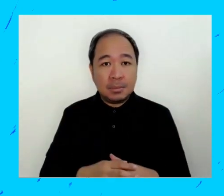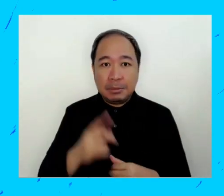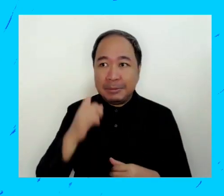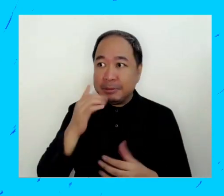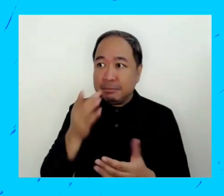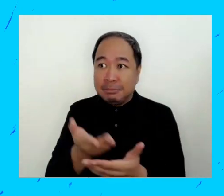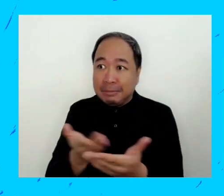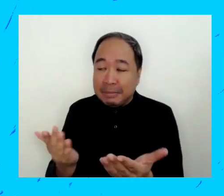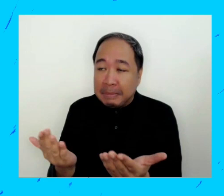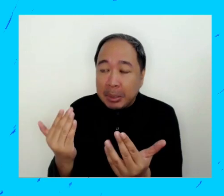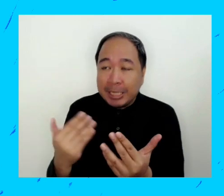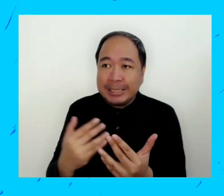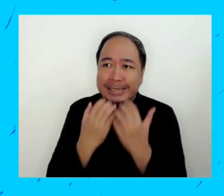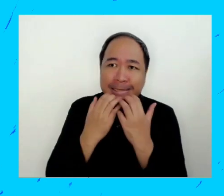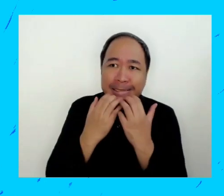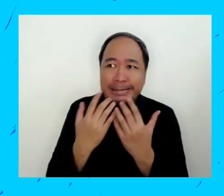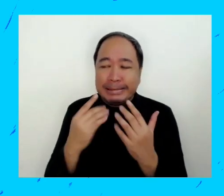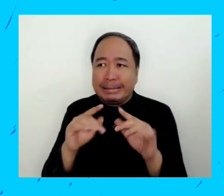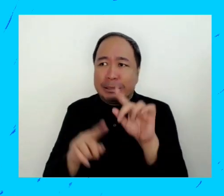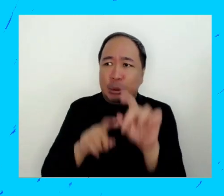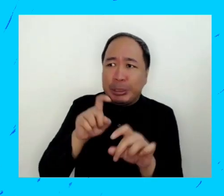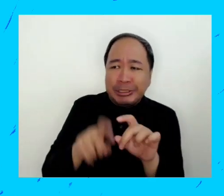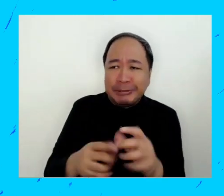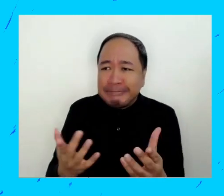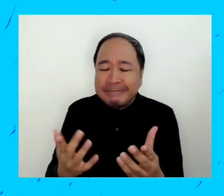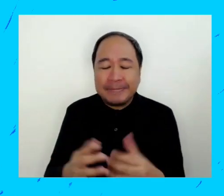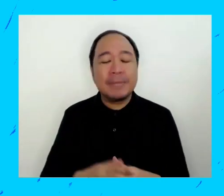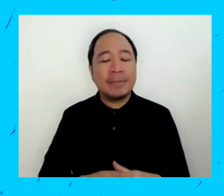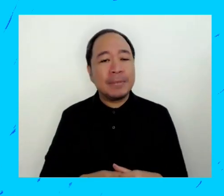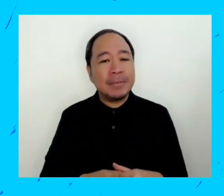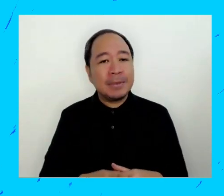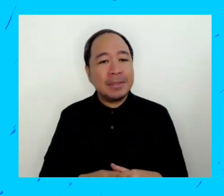Est-ce que vous avez peur de poser des questions?